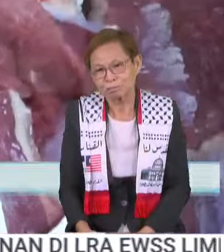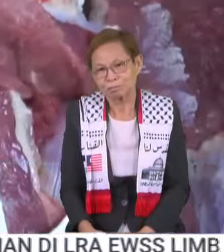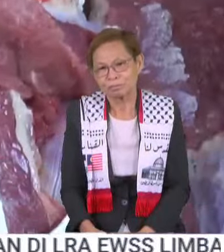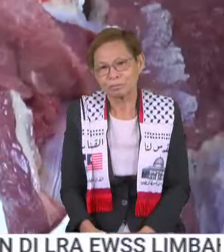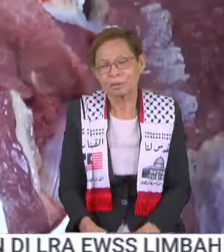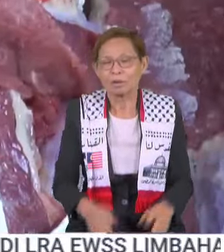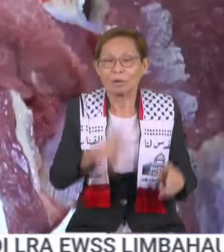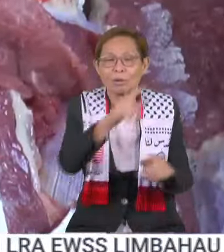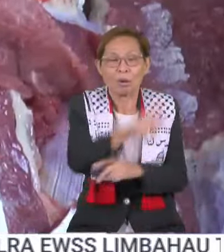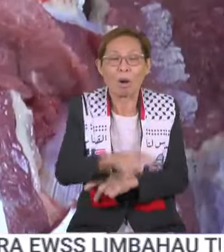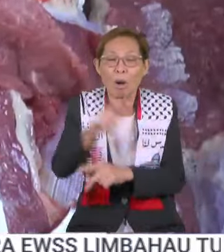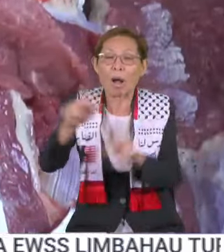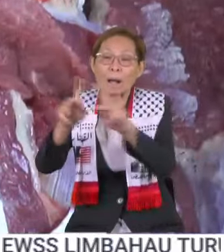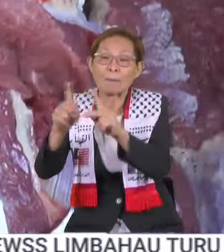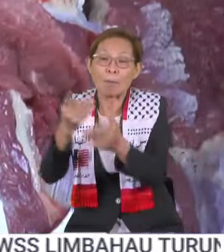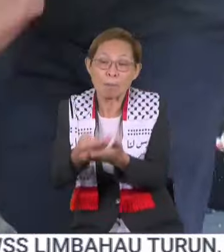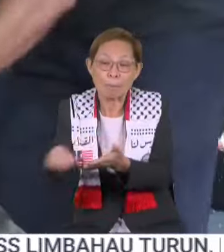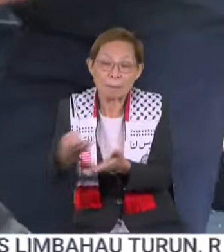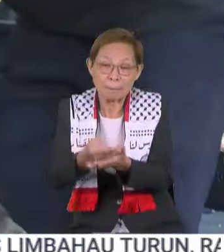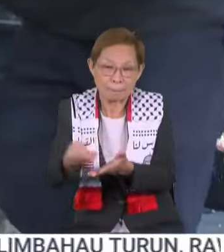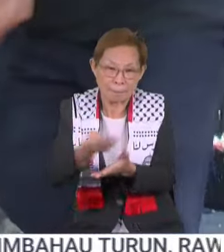kampung nak beli barang murah.